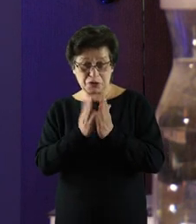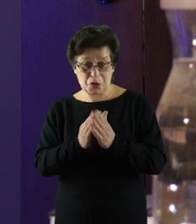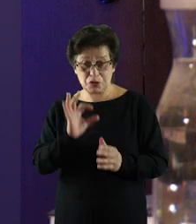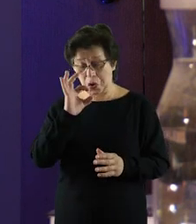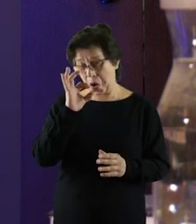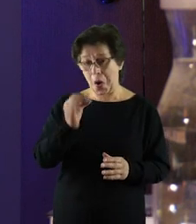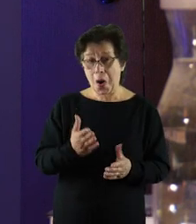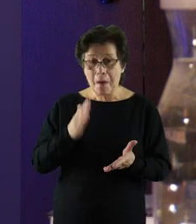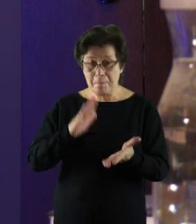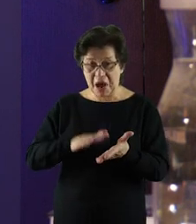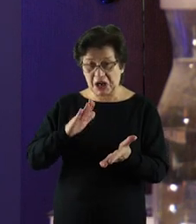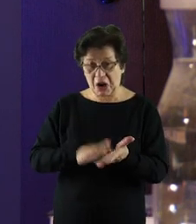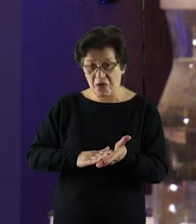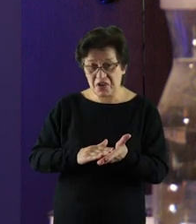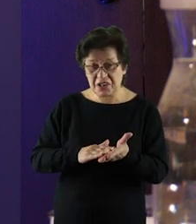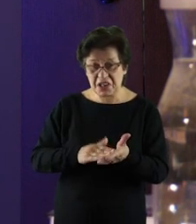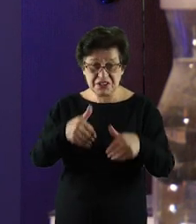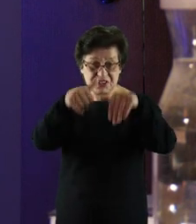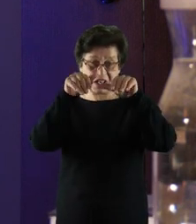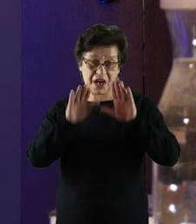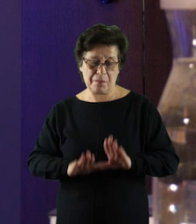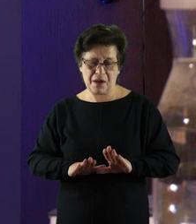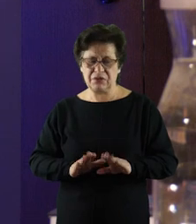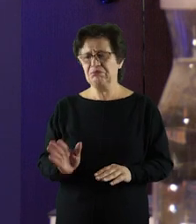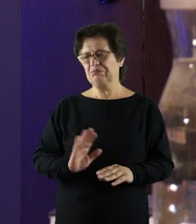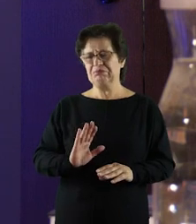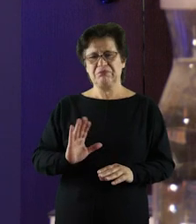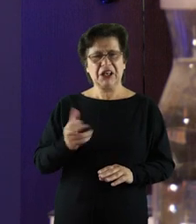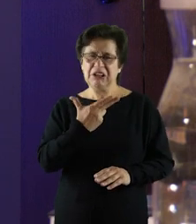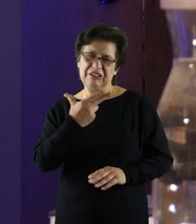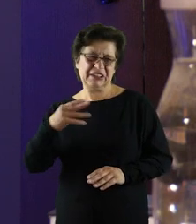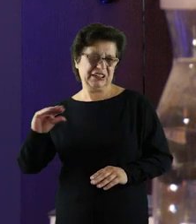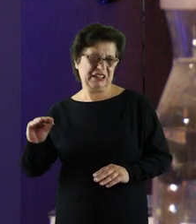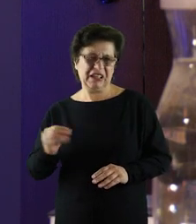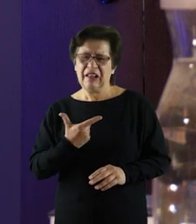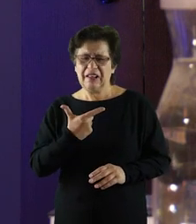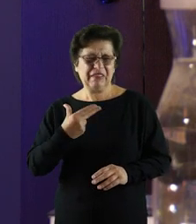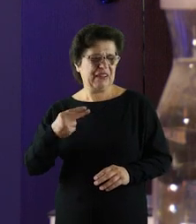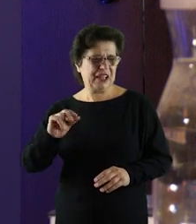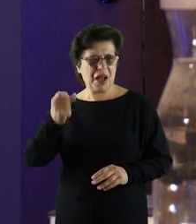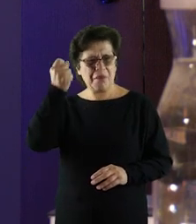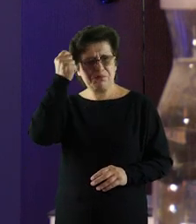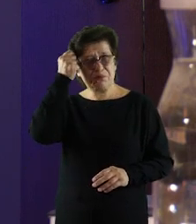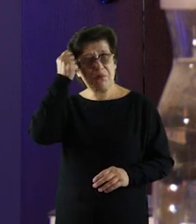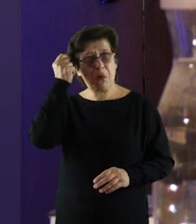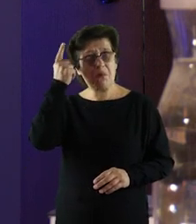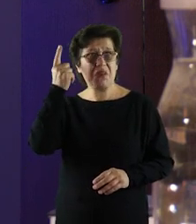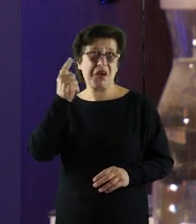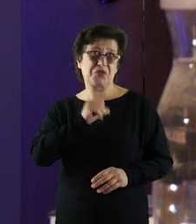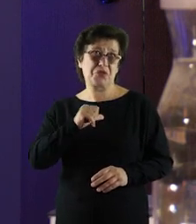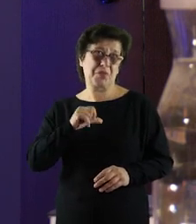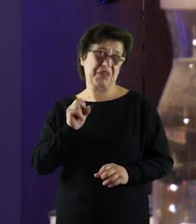Czy przeczytałam książkę o markowych sklepach? Więc nie, chyba nie przypominam sobie takiej książki,